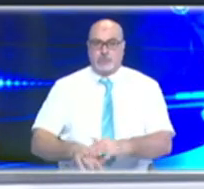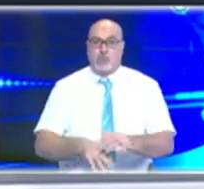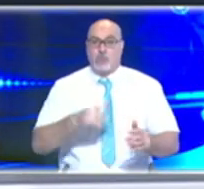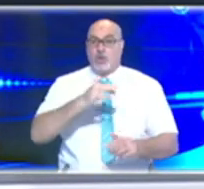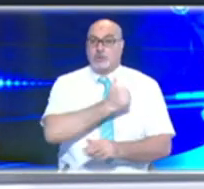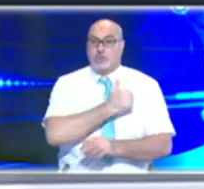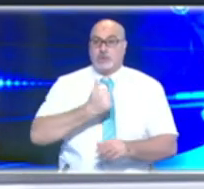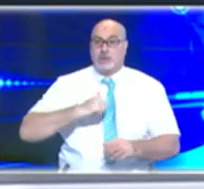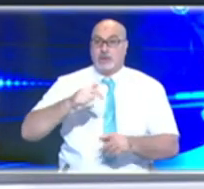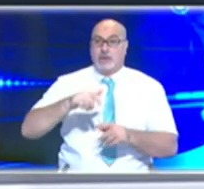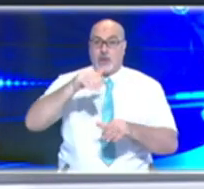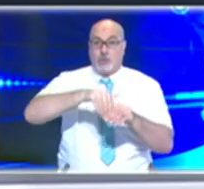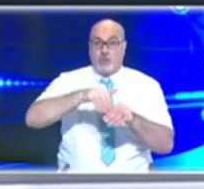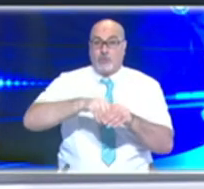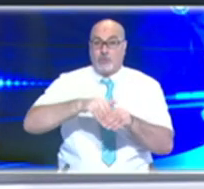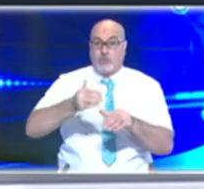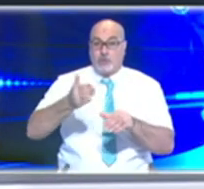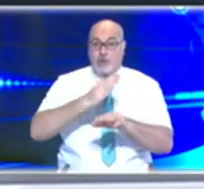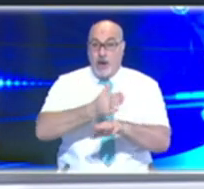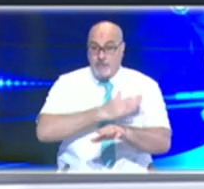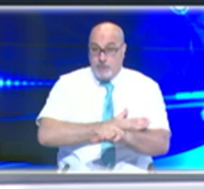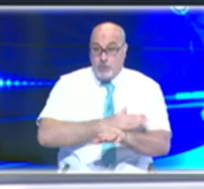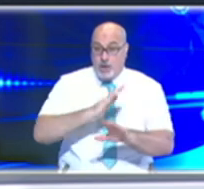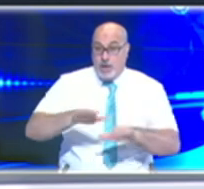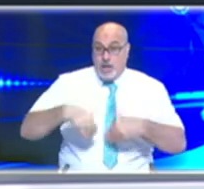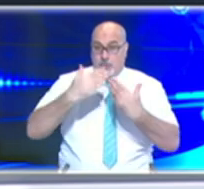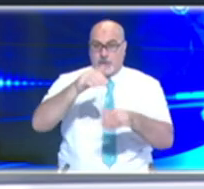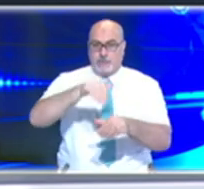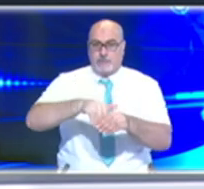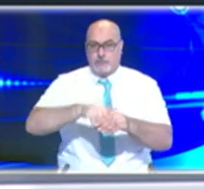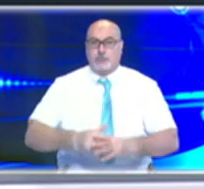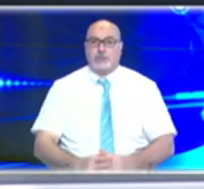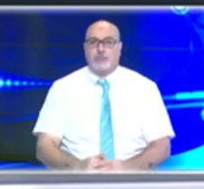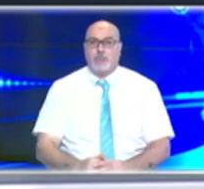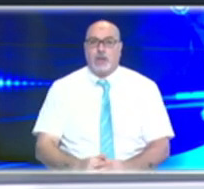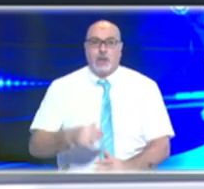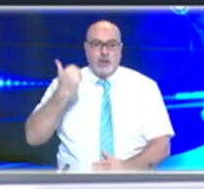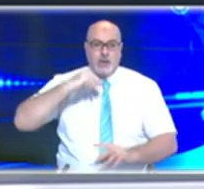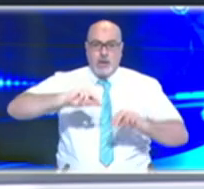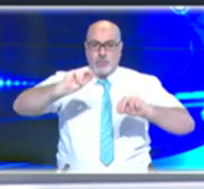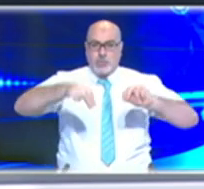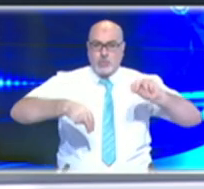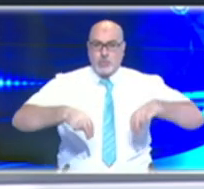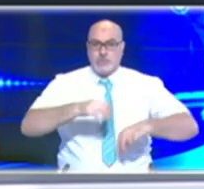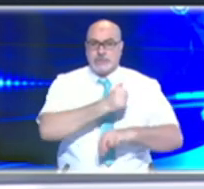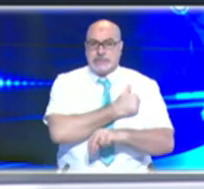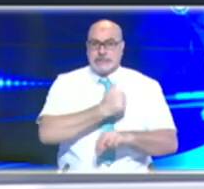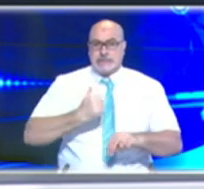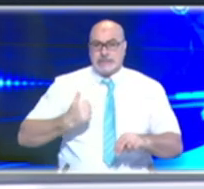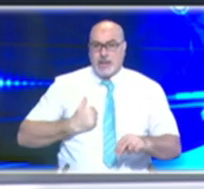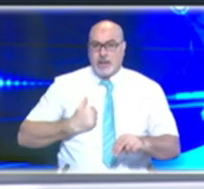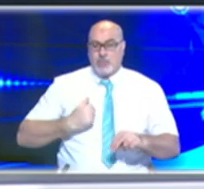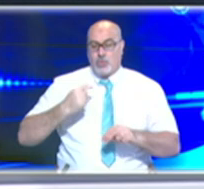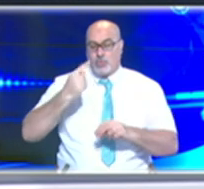ومراعاة لصحة الناخب قبل وأثناء وبعد الانتخاب، تم أمس الاتفاق على البروتوكول الصحي